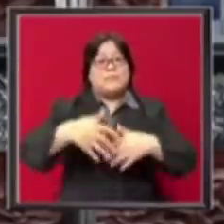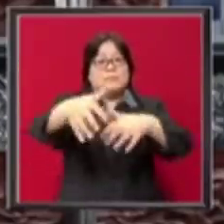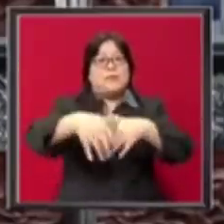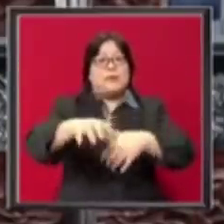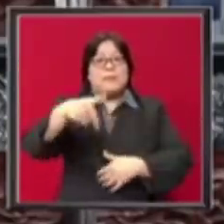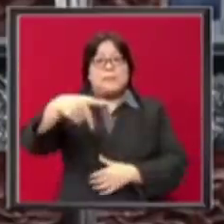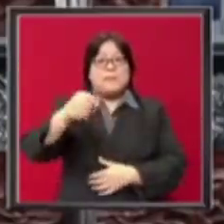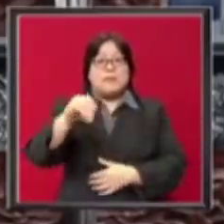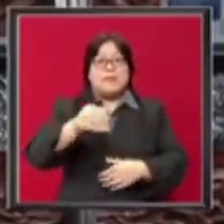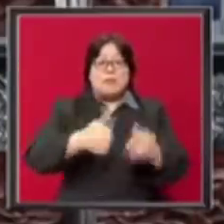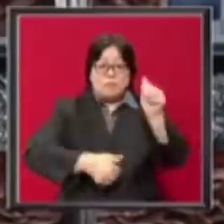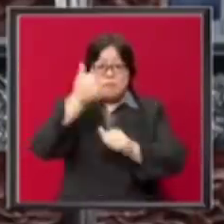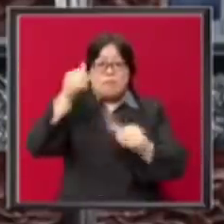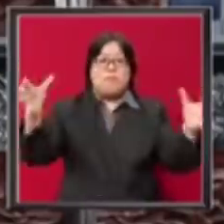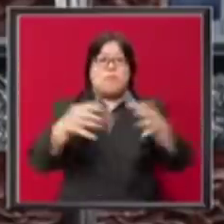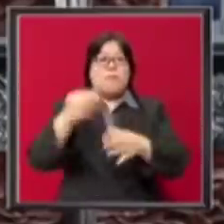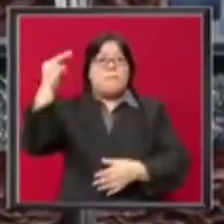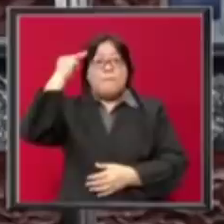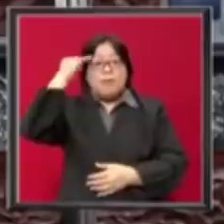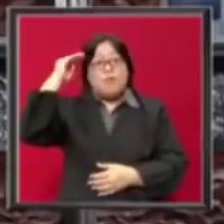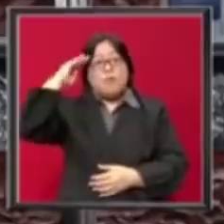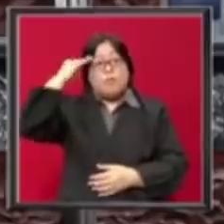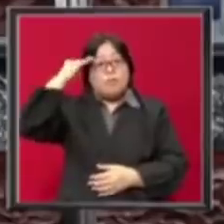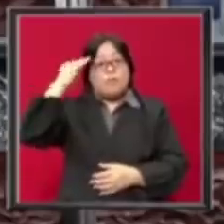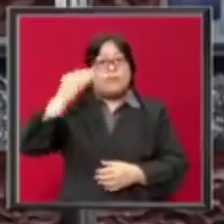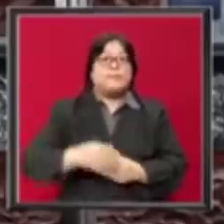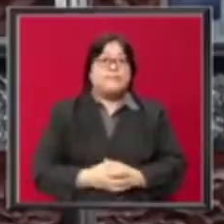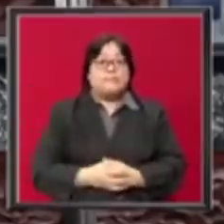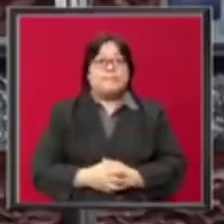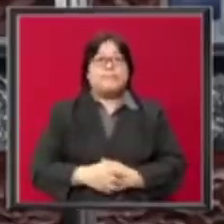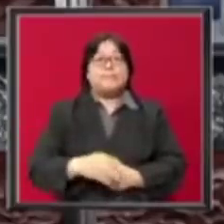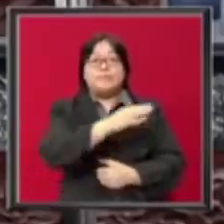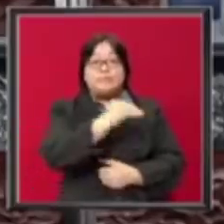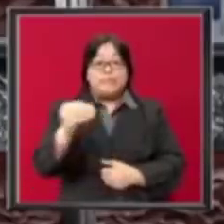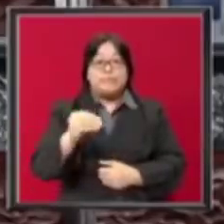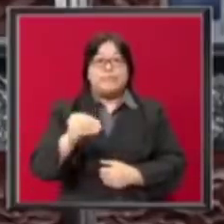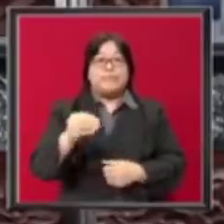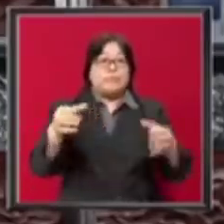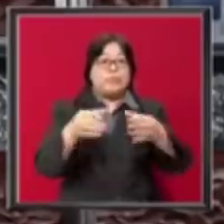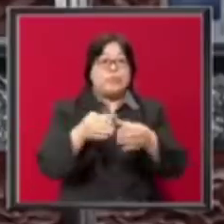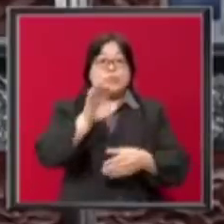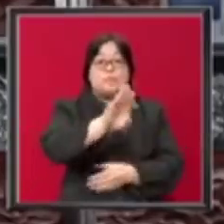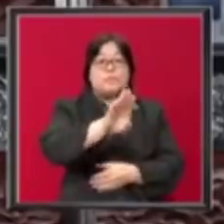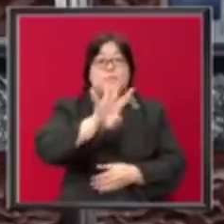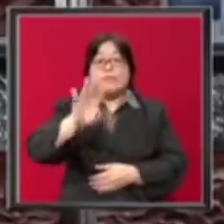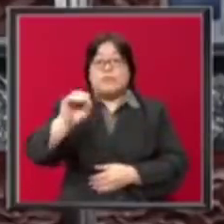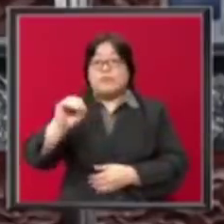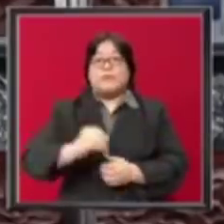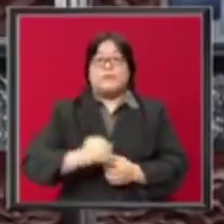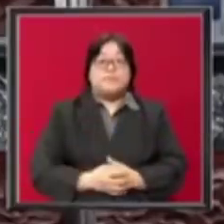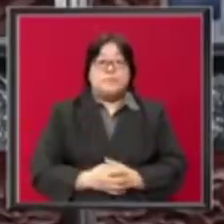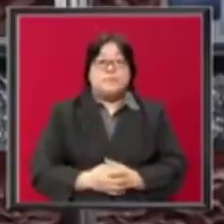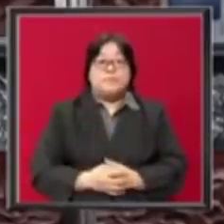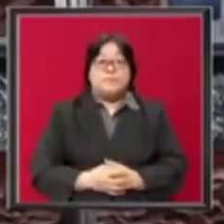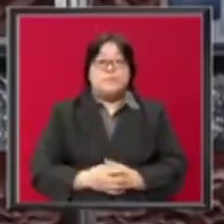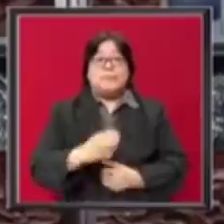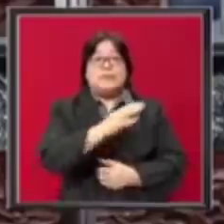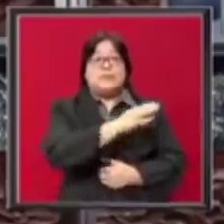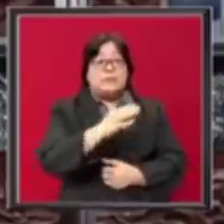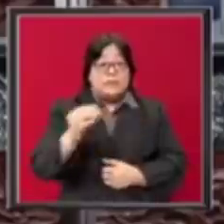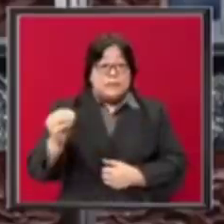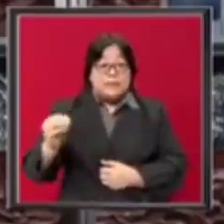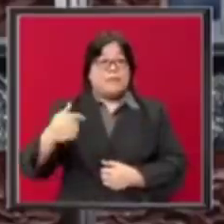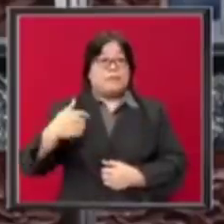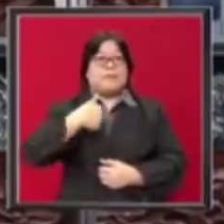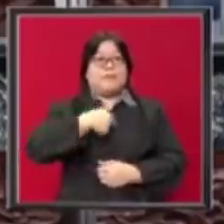padi, majoriti Melayu, Bumi Putra. Dan B40. Ya. Dan